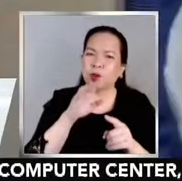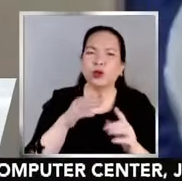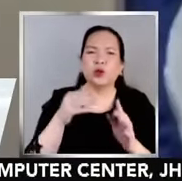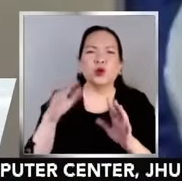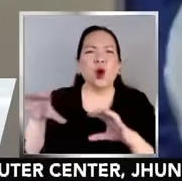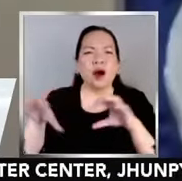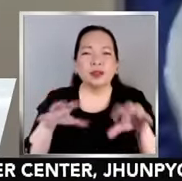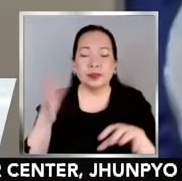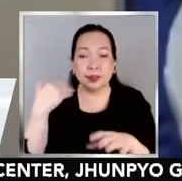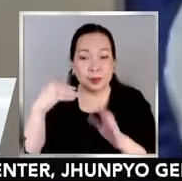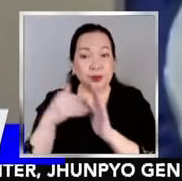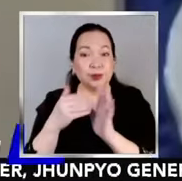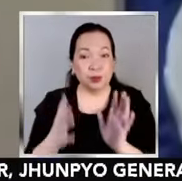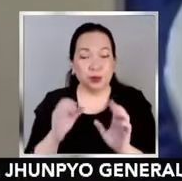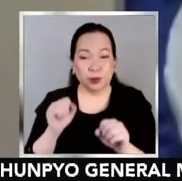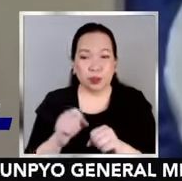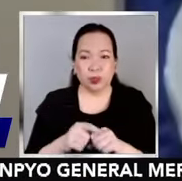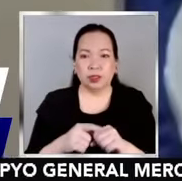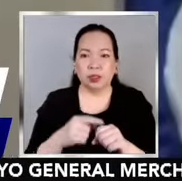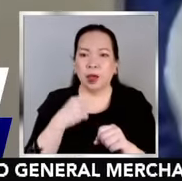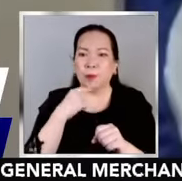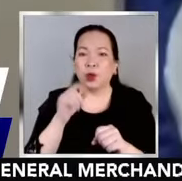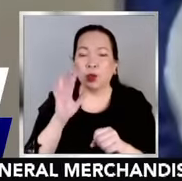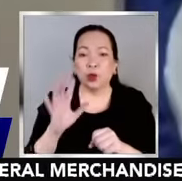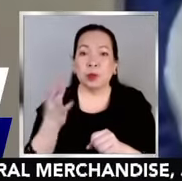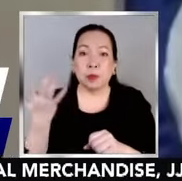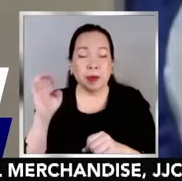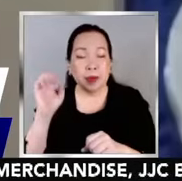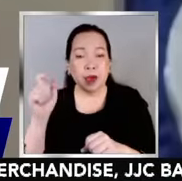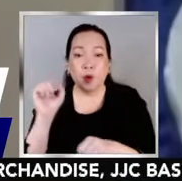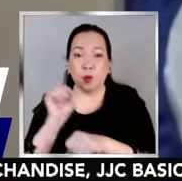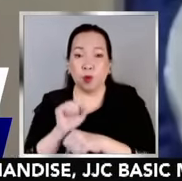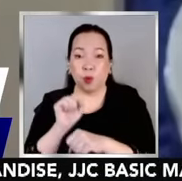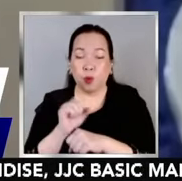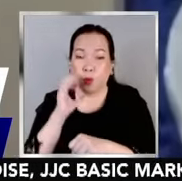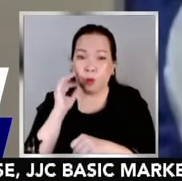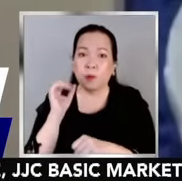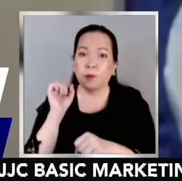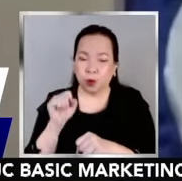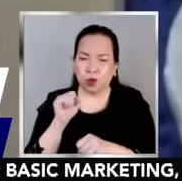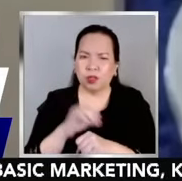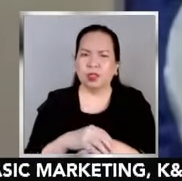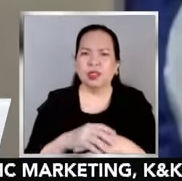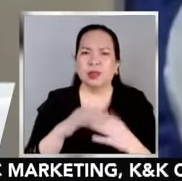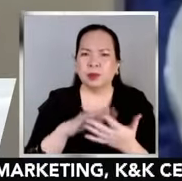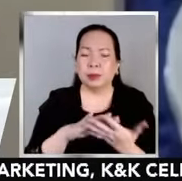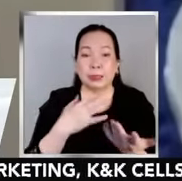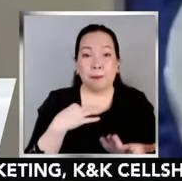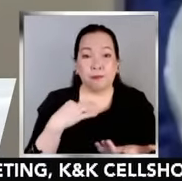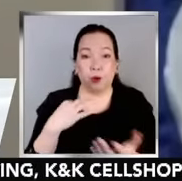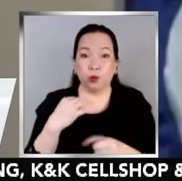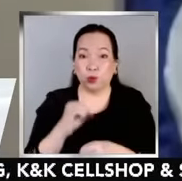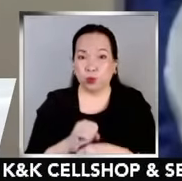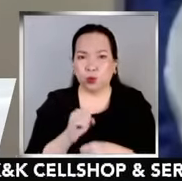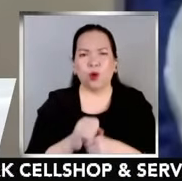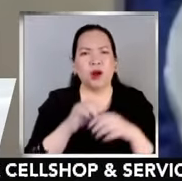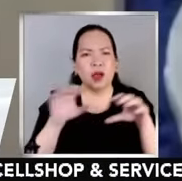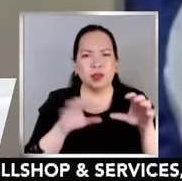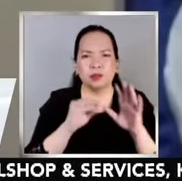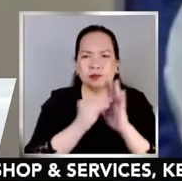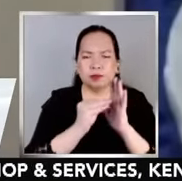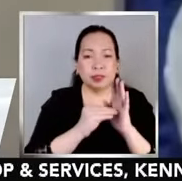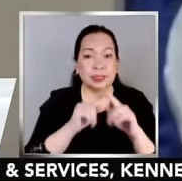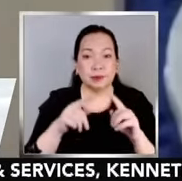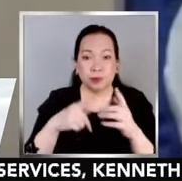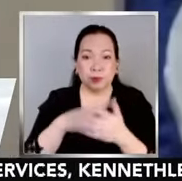from previous work experience, lalo na sa ating mga fresh grads, kung meron tayong mga volunteer work or mga activities or projects na